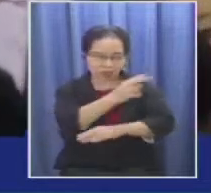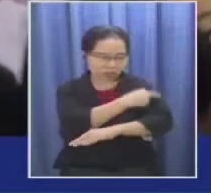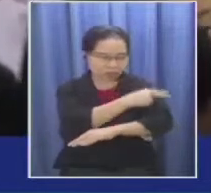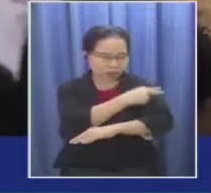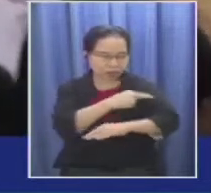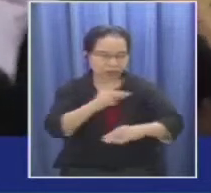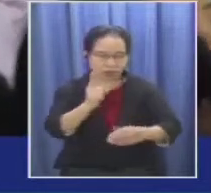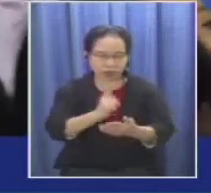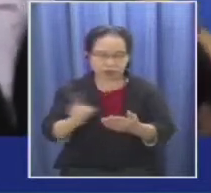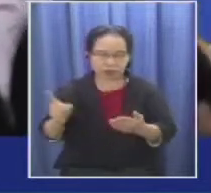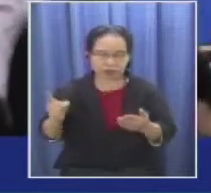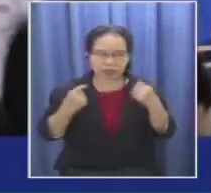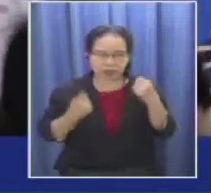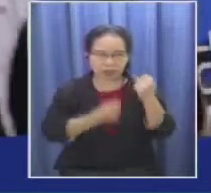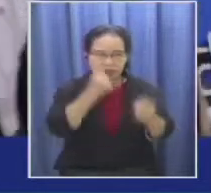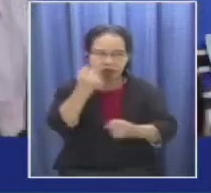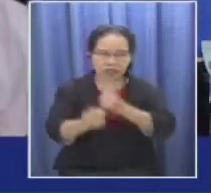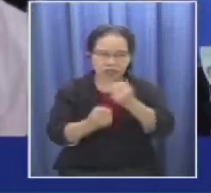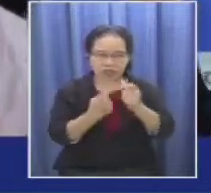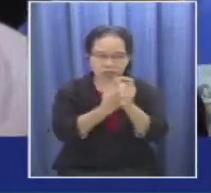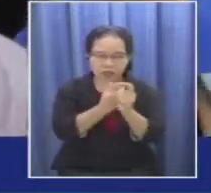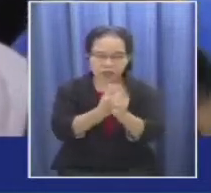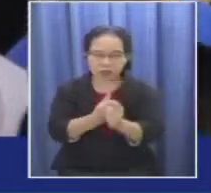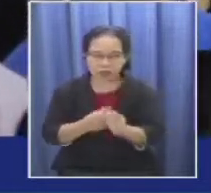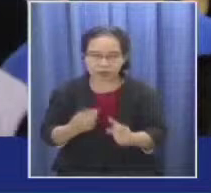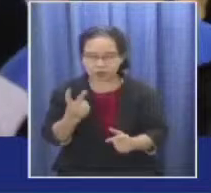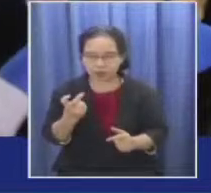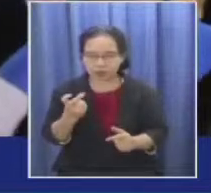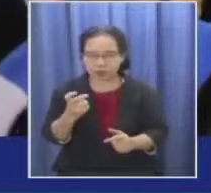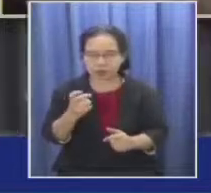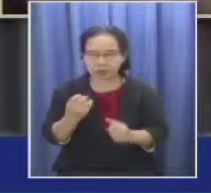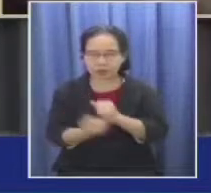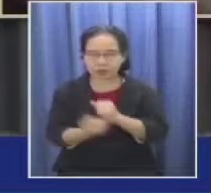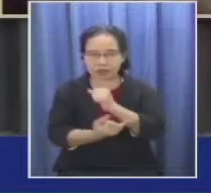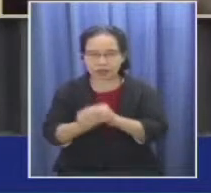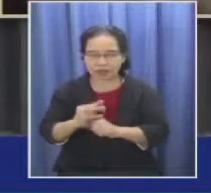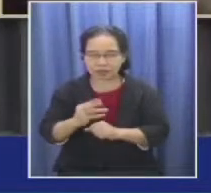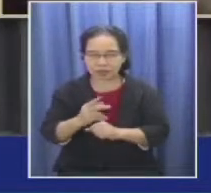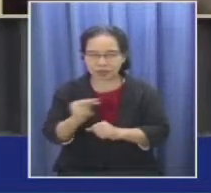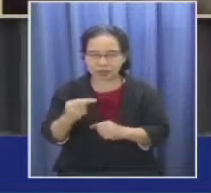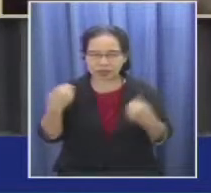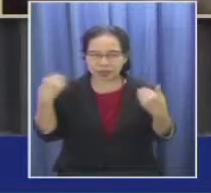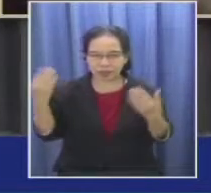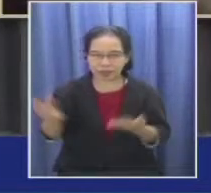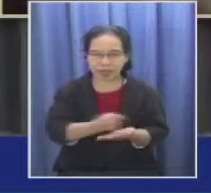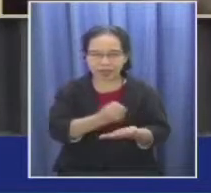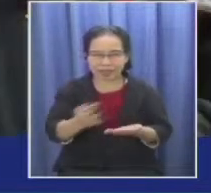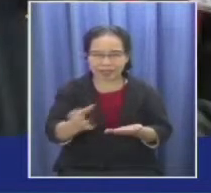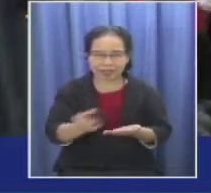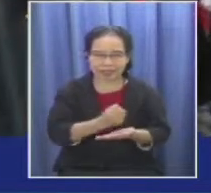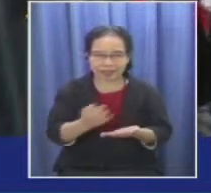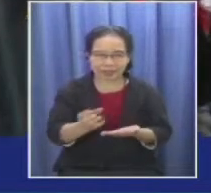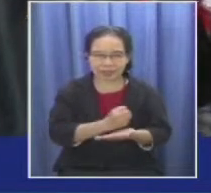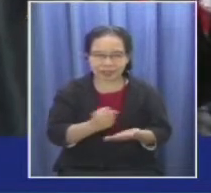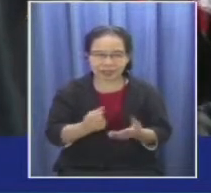Isane manalo asafo no. Omo cheme bro me wagwagwa pampanga. Ya jimeto ayaresa bia be